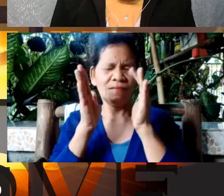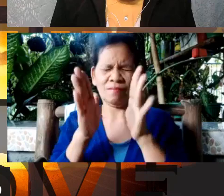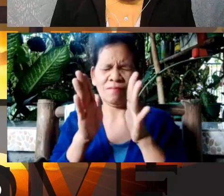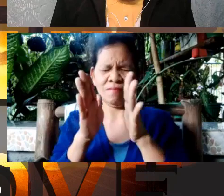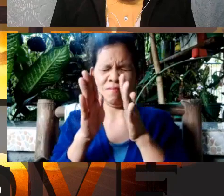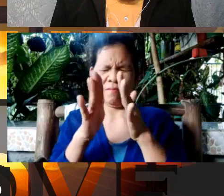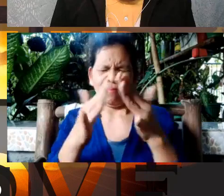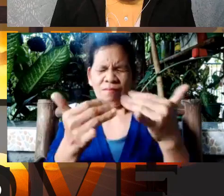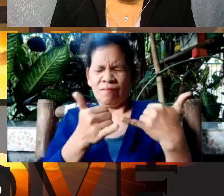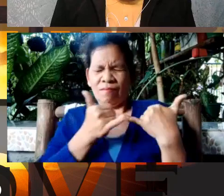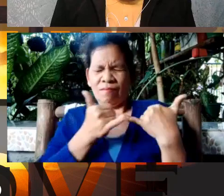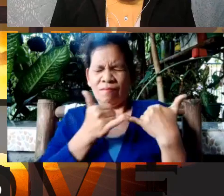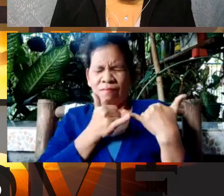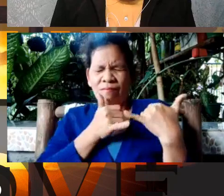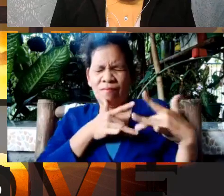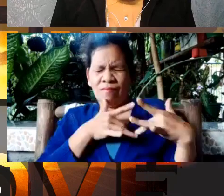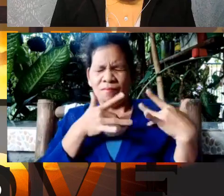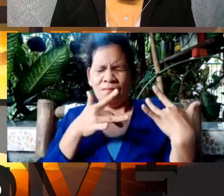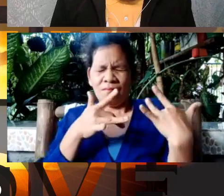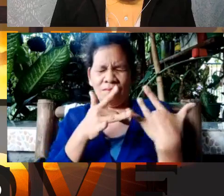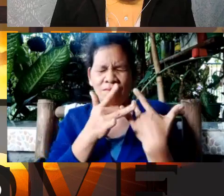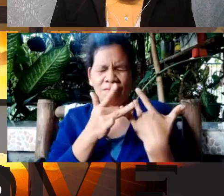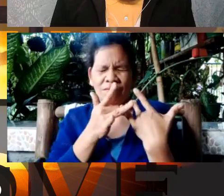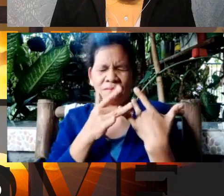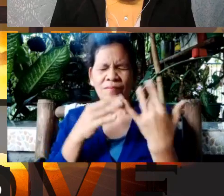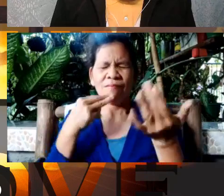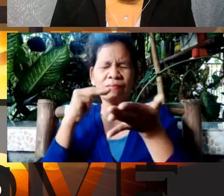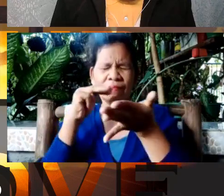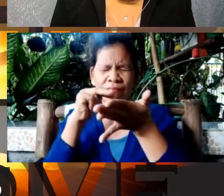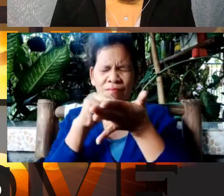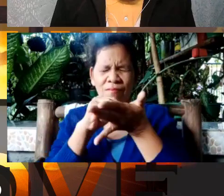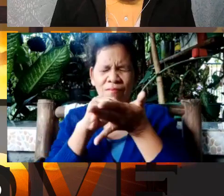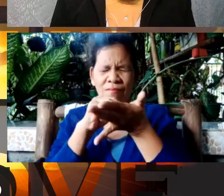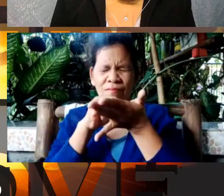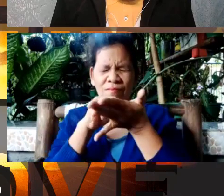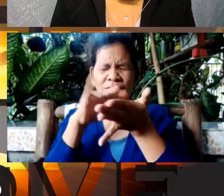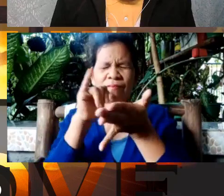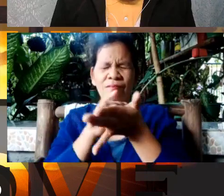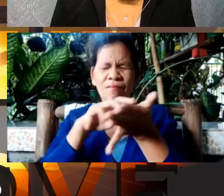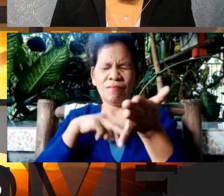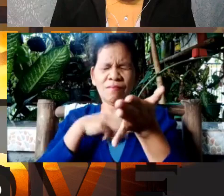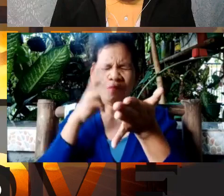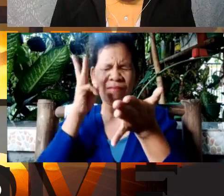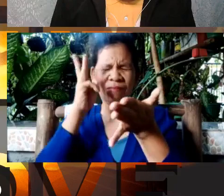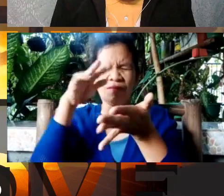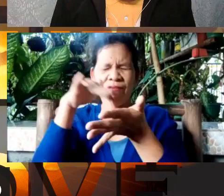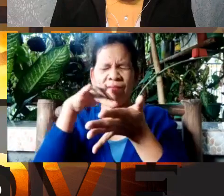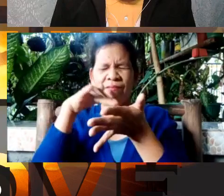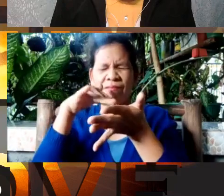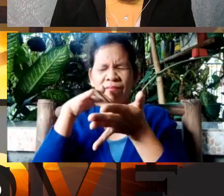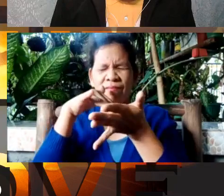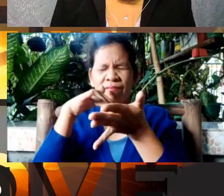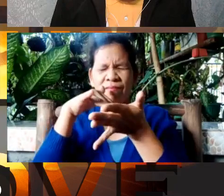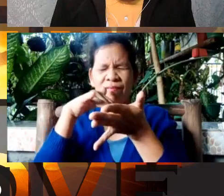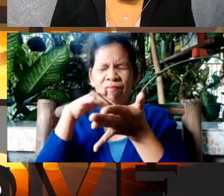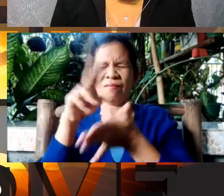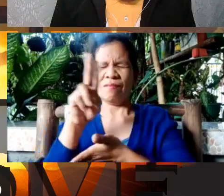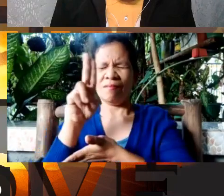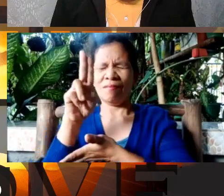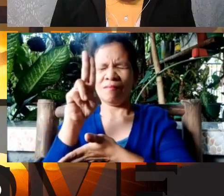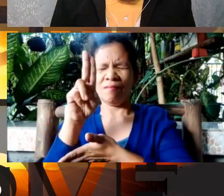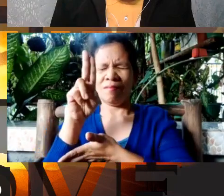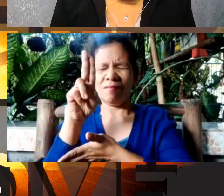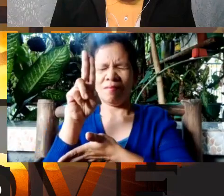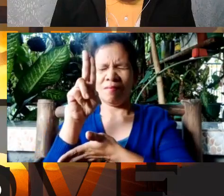puso ng bawat isa ang mensahe na aming pag-aaralan po ngayon at magamit namin